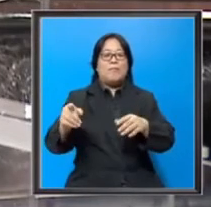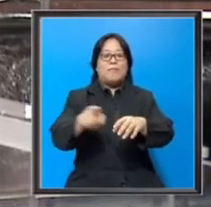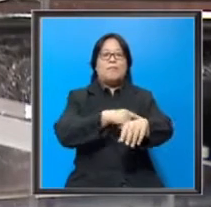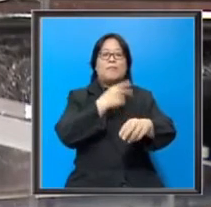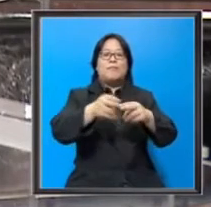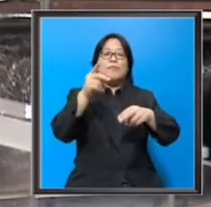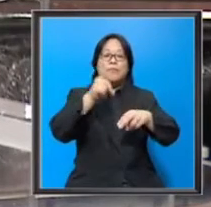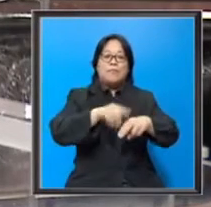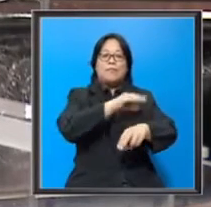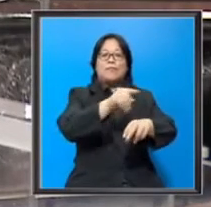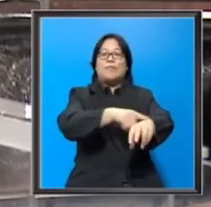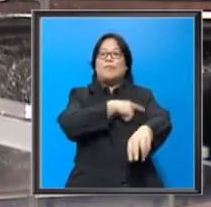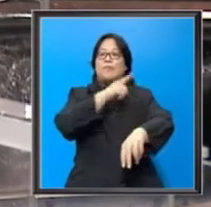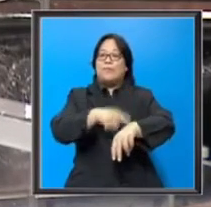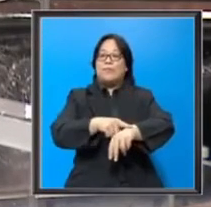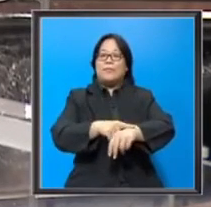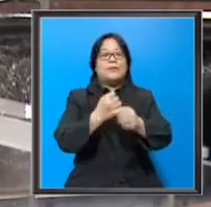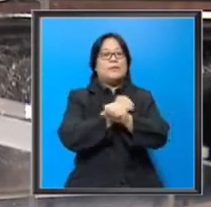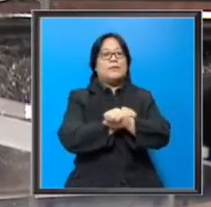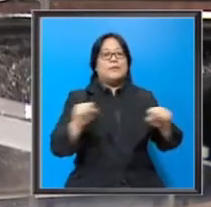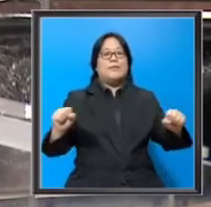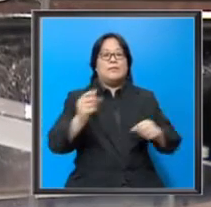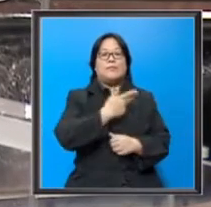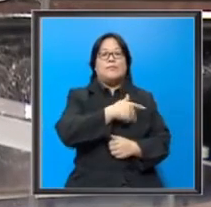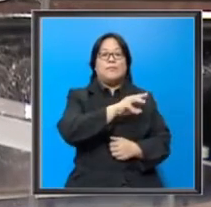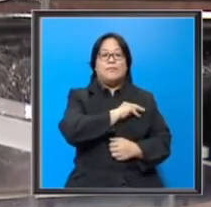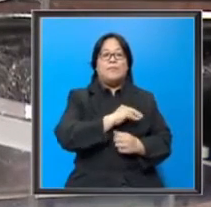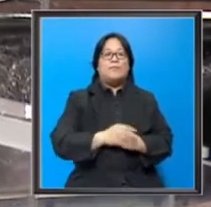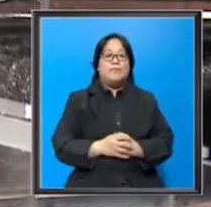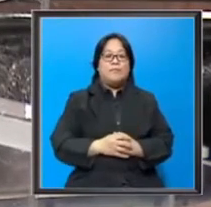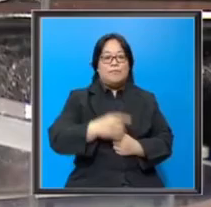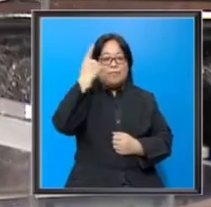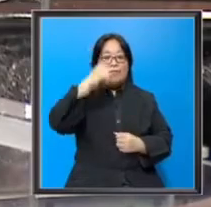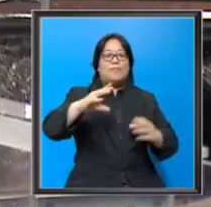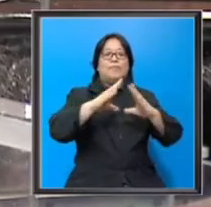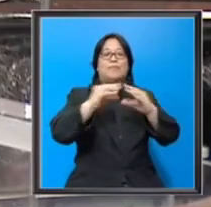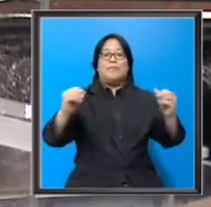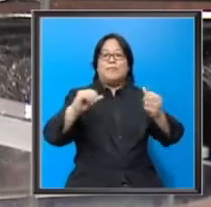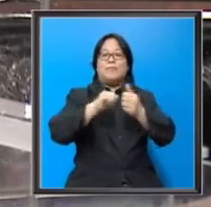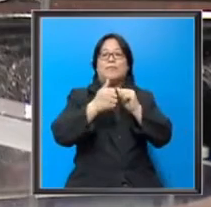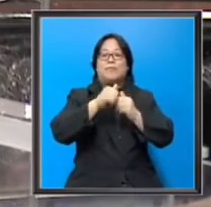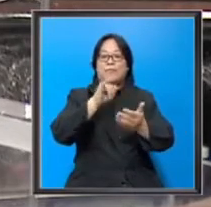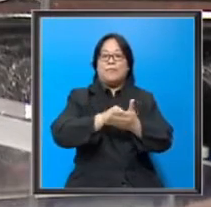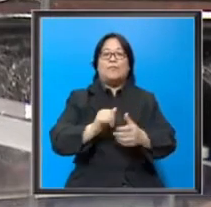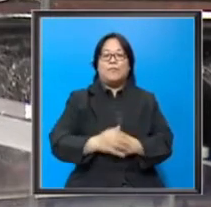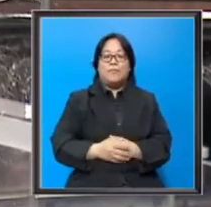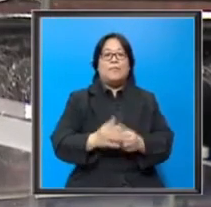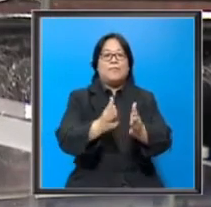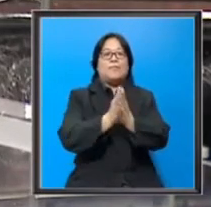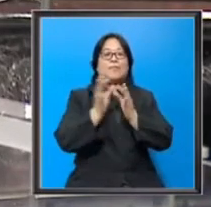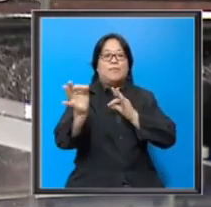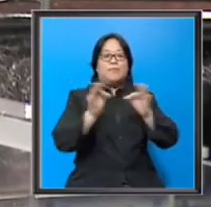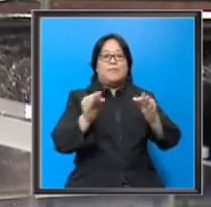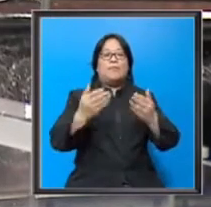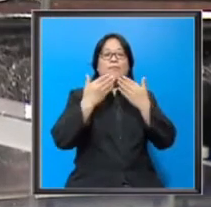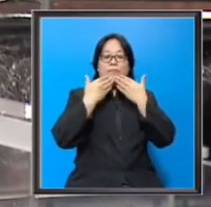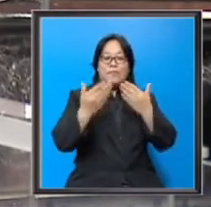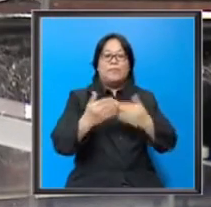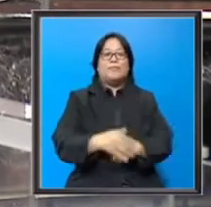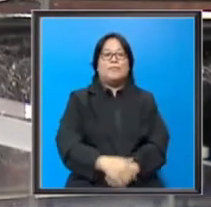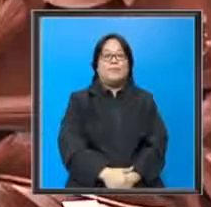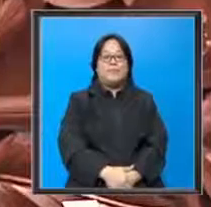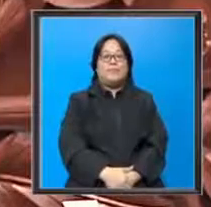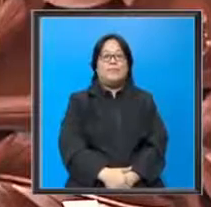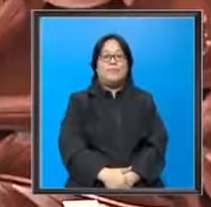ke masa pendek dan panjang dan tak disediakan oleh Kementerian bagi menangani isu tersebut Mohon penjelasan sekian